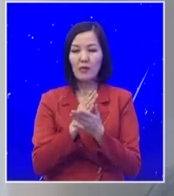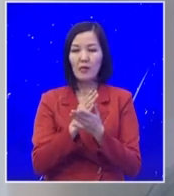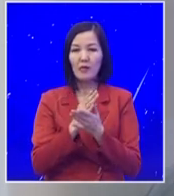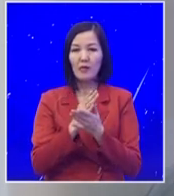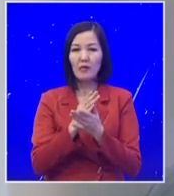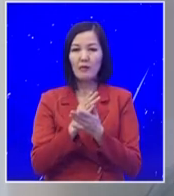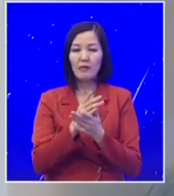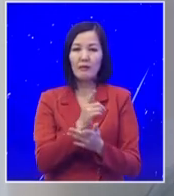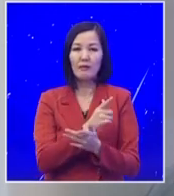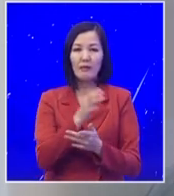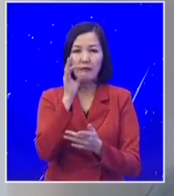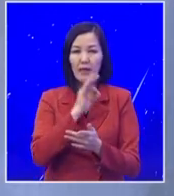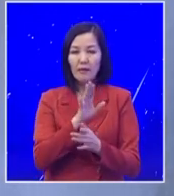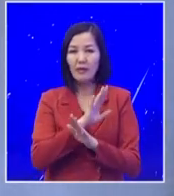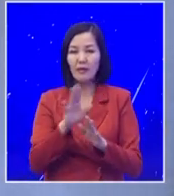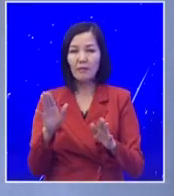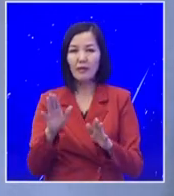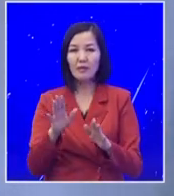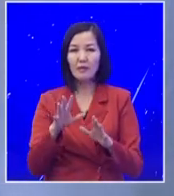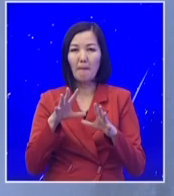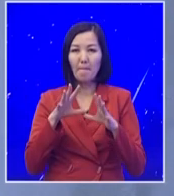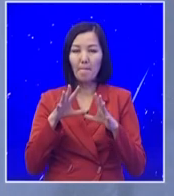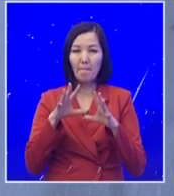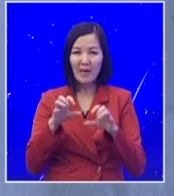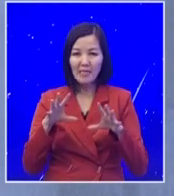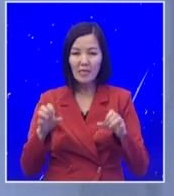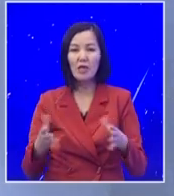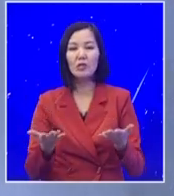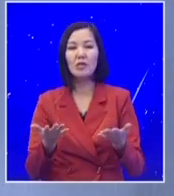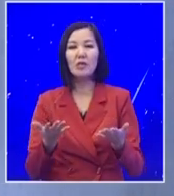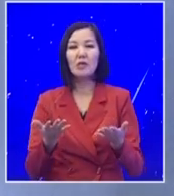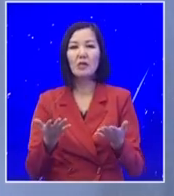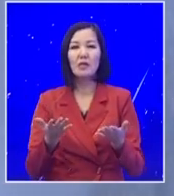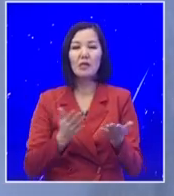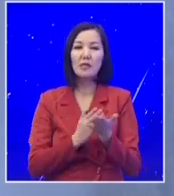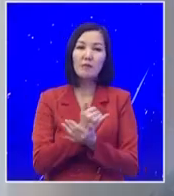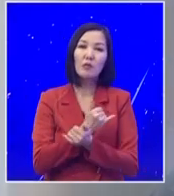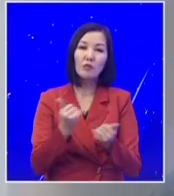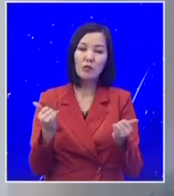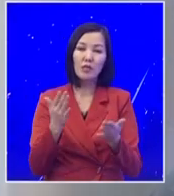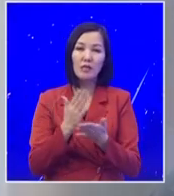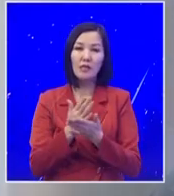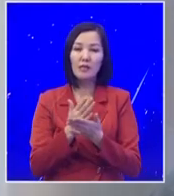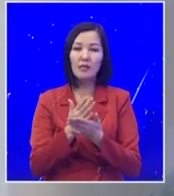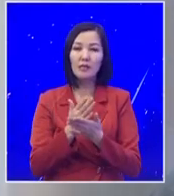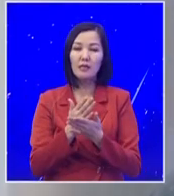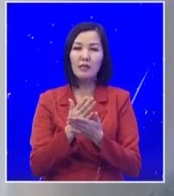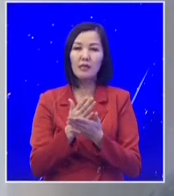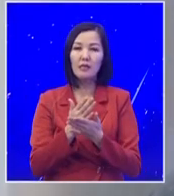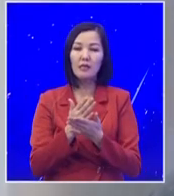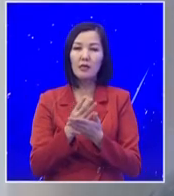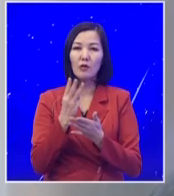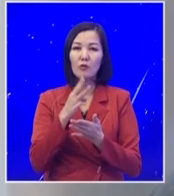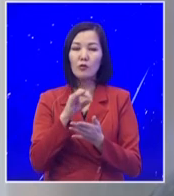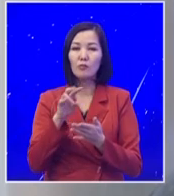емес, көбінде массаж дейміз, әзірге сондай қызметтер көрсетіледі. Вертикализатор 3